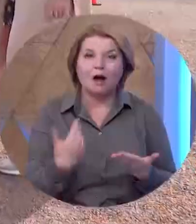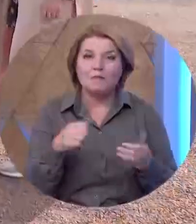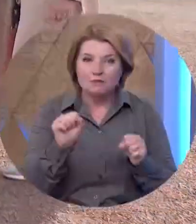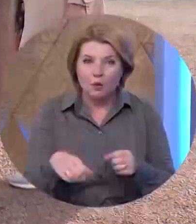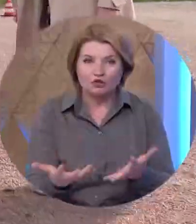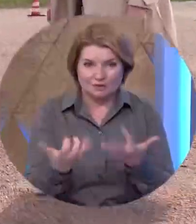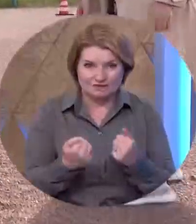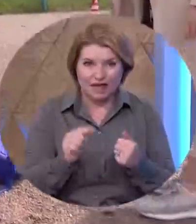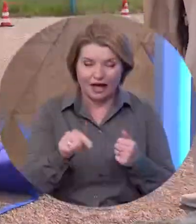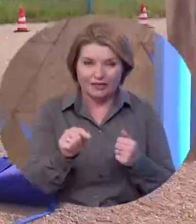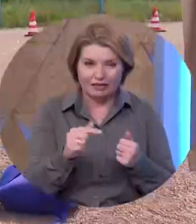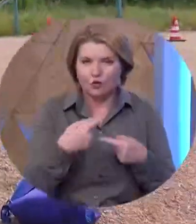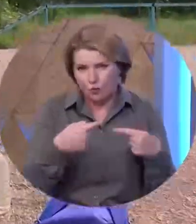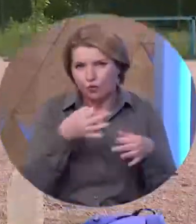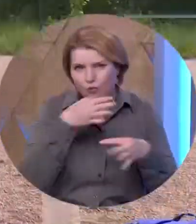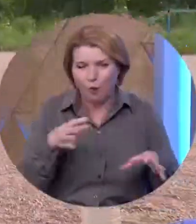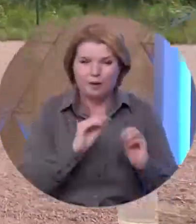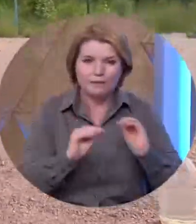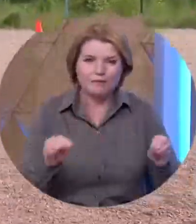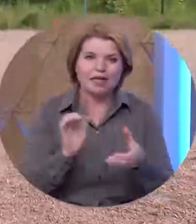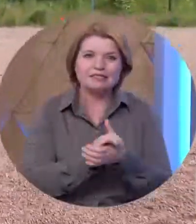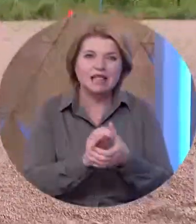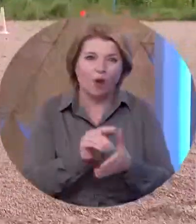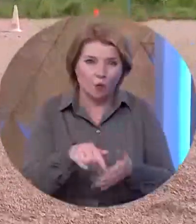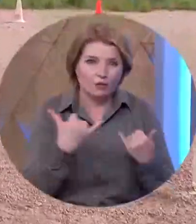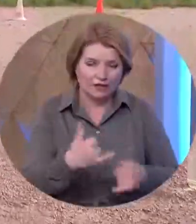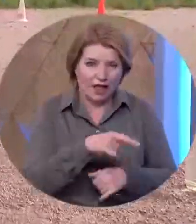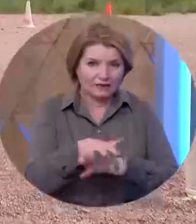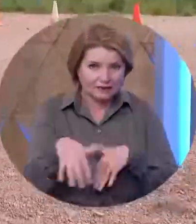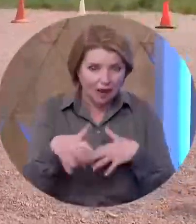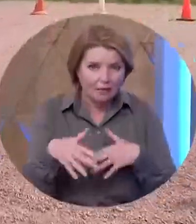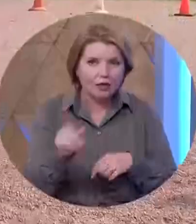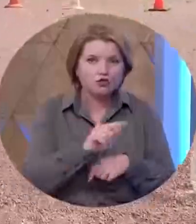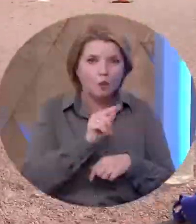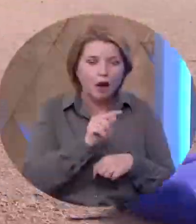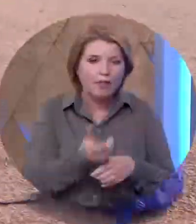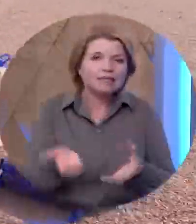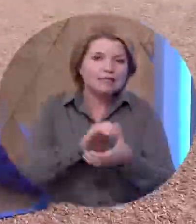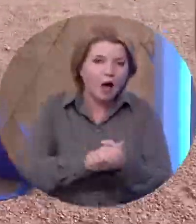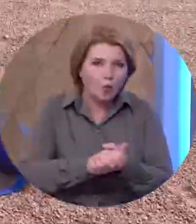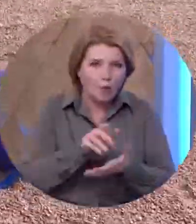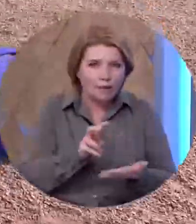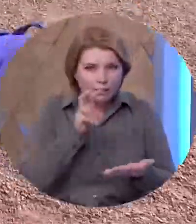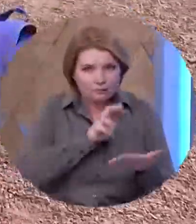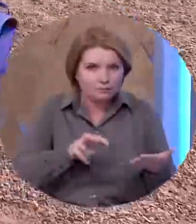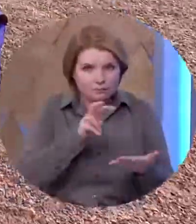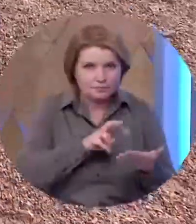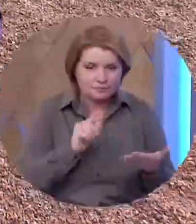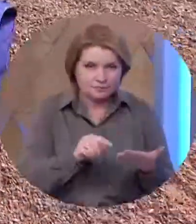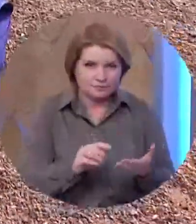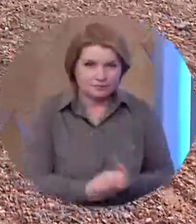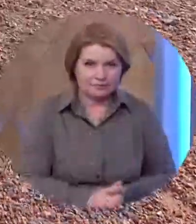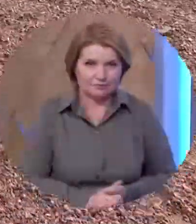предмет знакомой собаки и научить ее обнюхивать этот предмет, знакомиться с ним. Руны, давайте